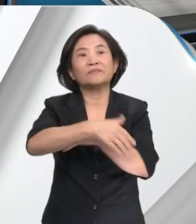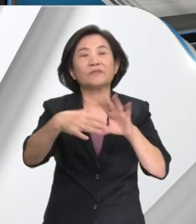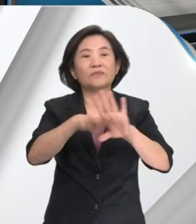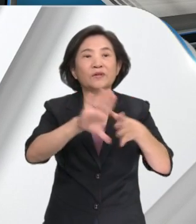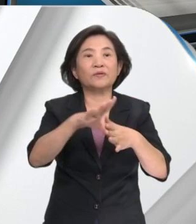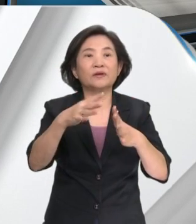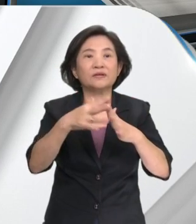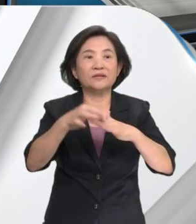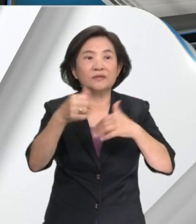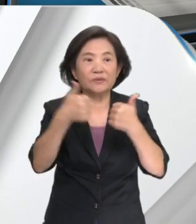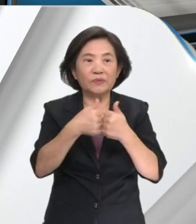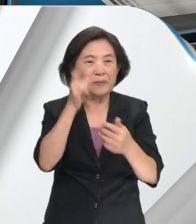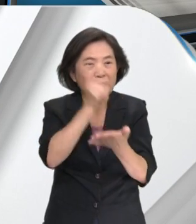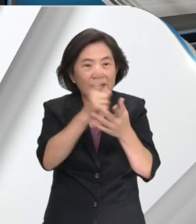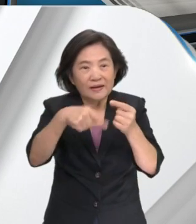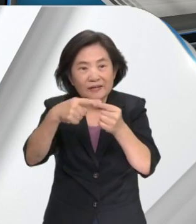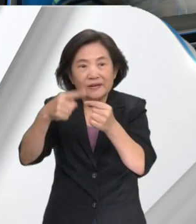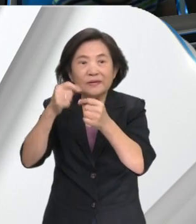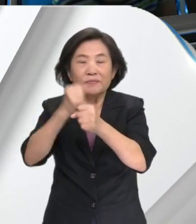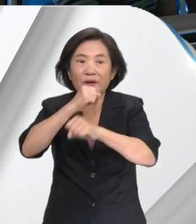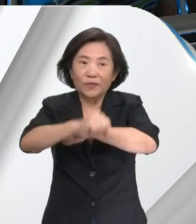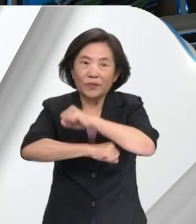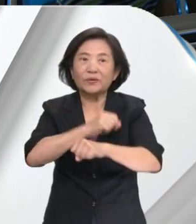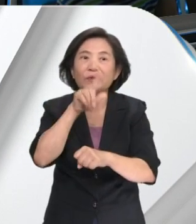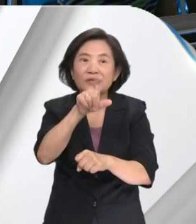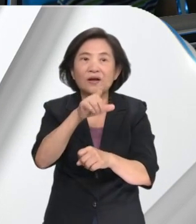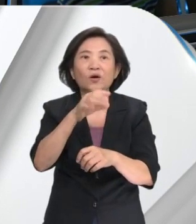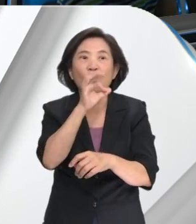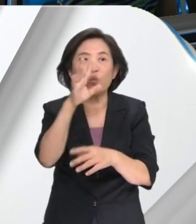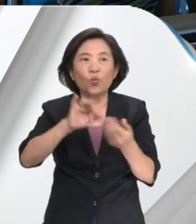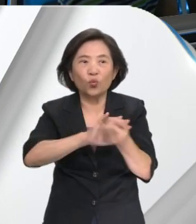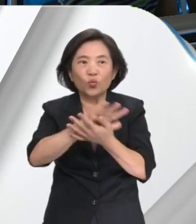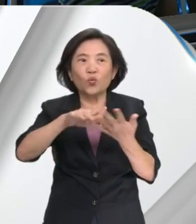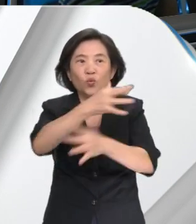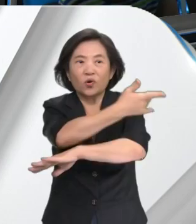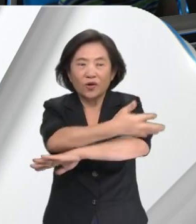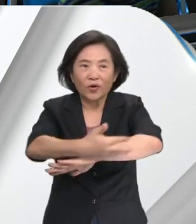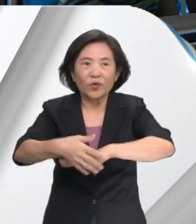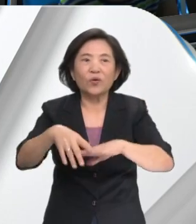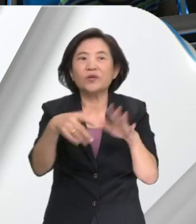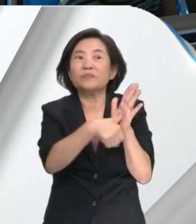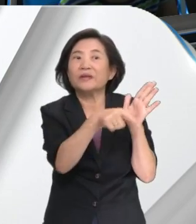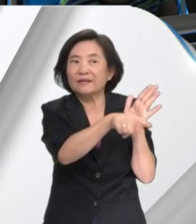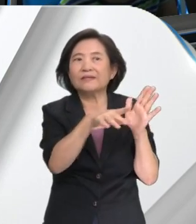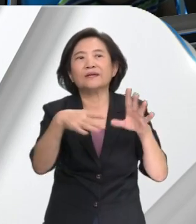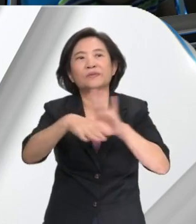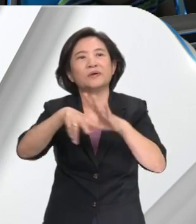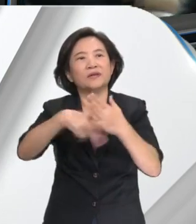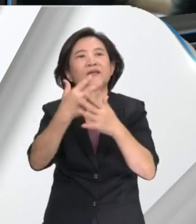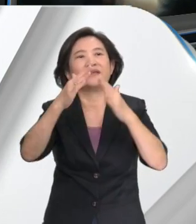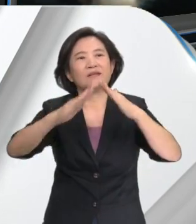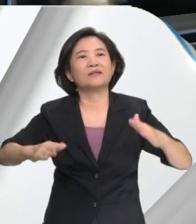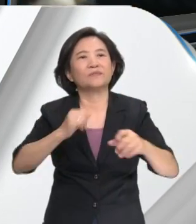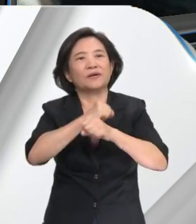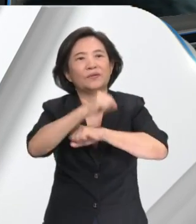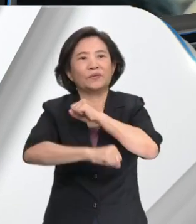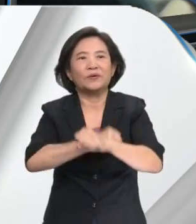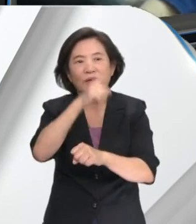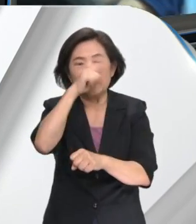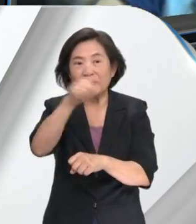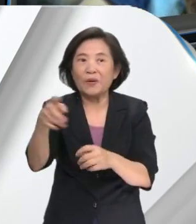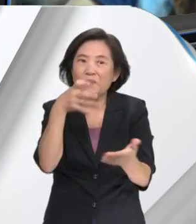孙局长，文化基金会当年都会判56文艺奖，写到当多对文化就兴起乡亲来报